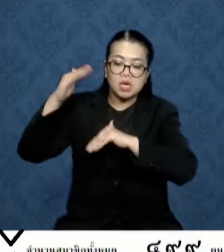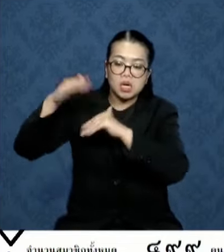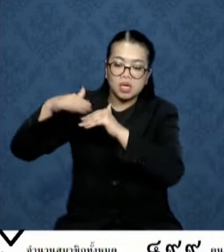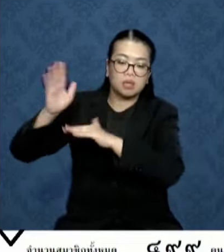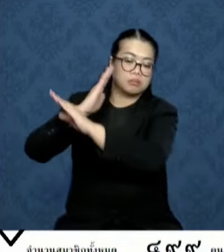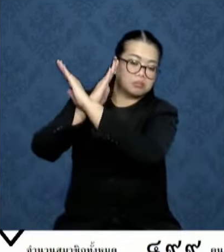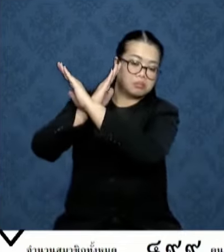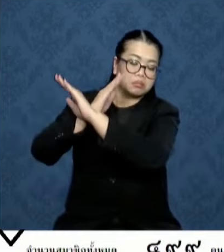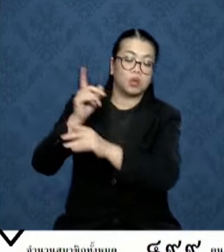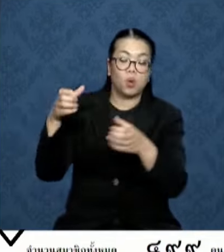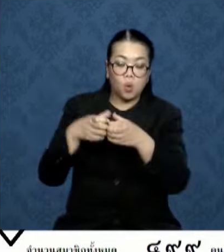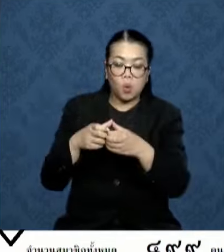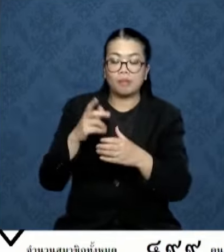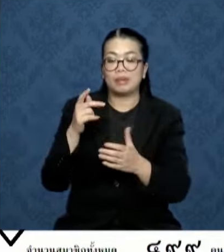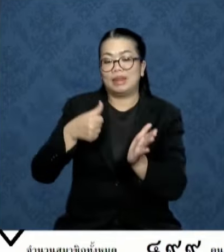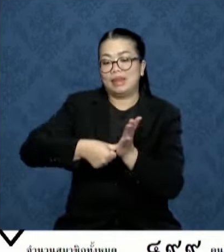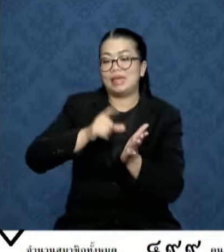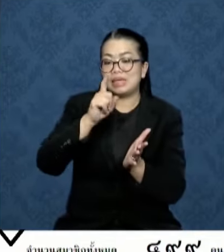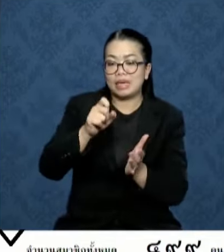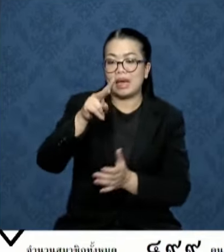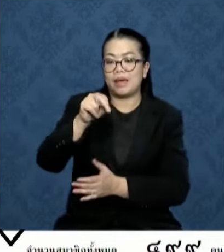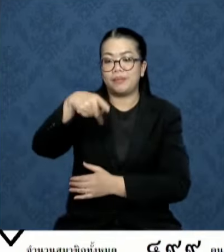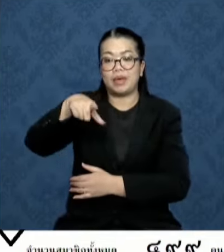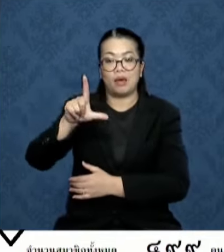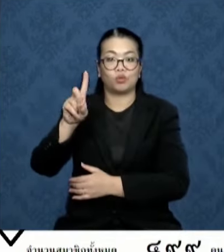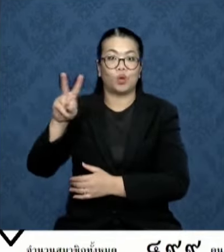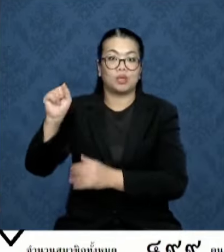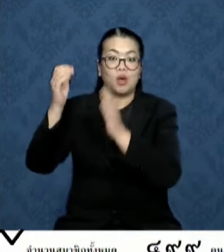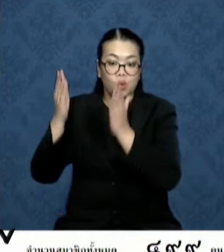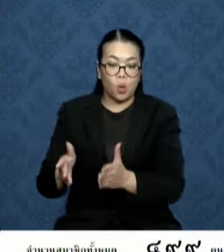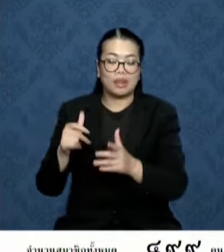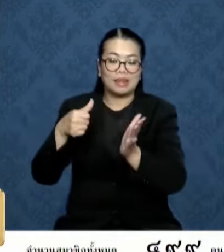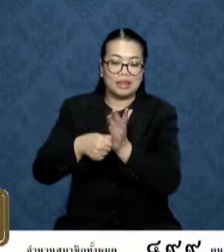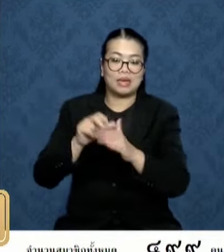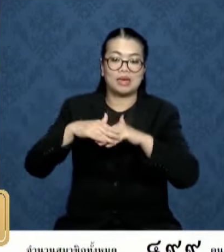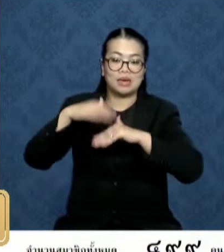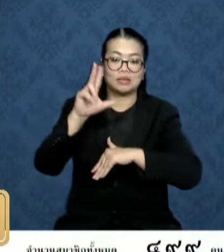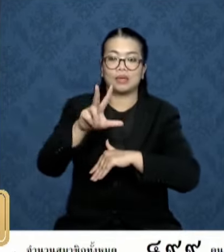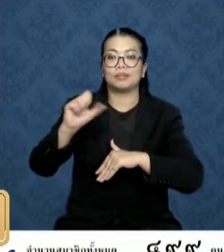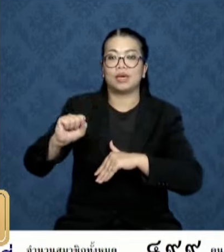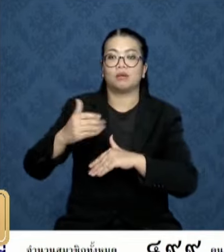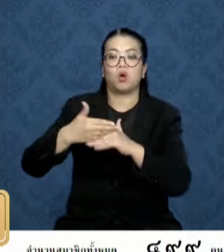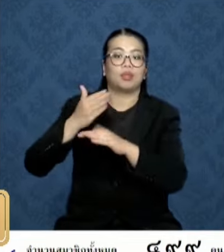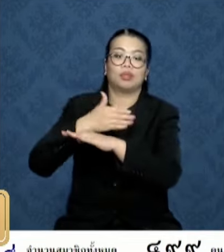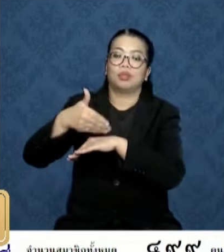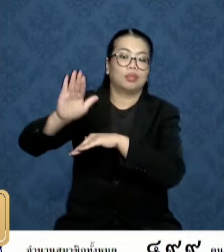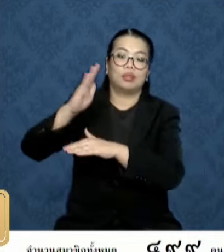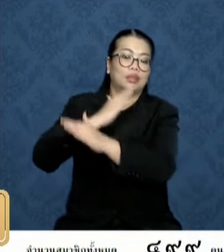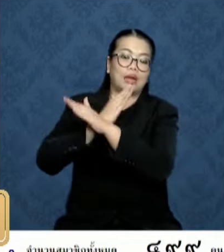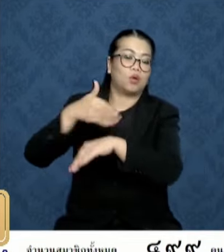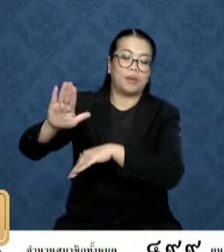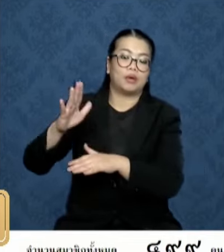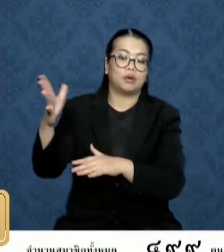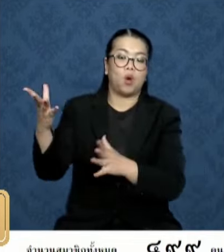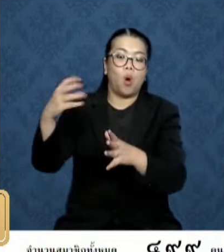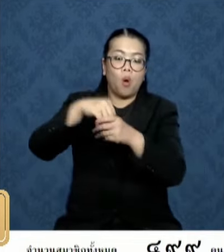ซึกได้กับี่ น เกษตรกรณ ทเป็น น เสีย NPL สองแสน กา คน ที่ ม ยอด นี่ มากกา สาม แสน บาทมาตรการแก้น ข รฐ